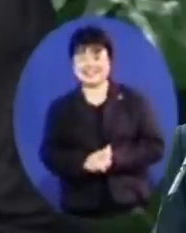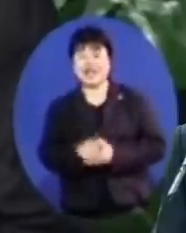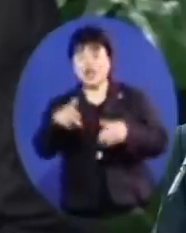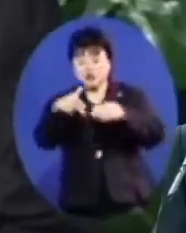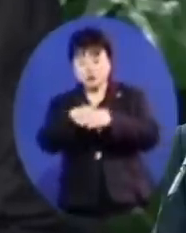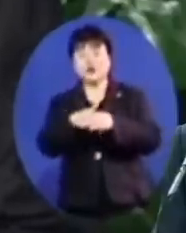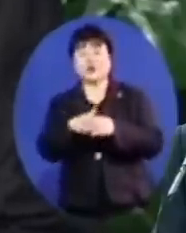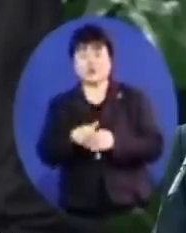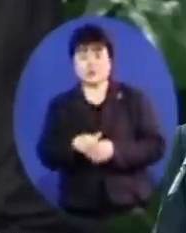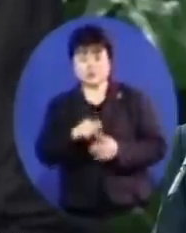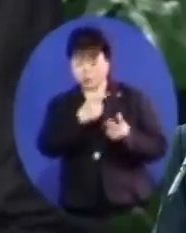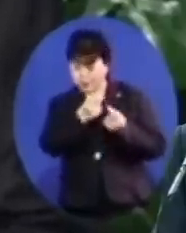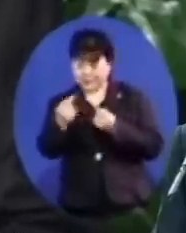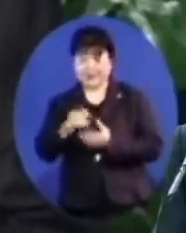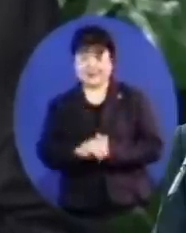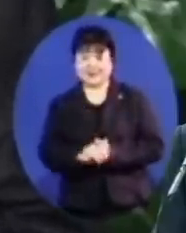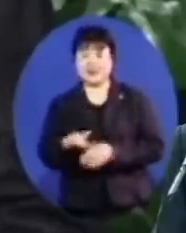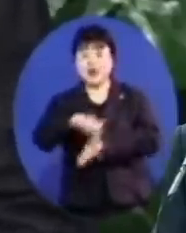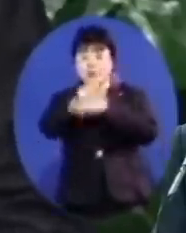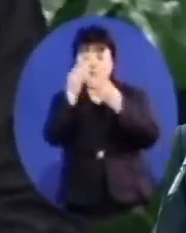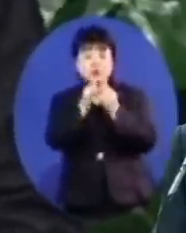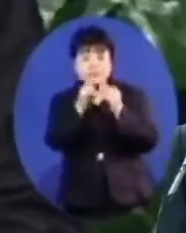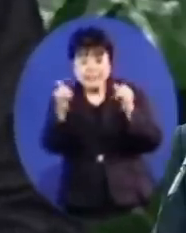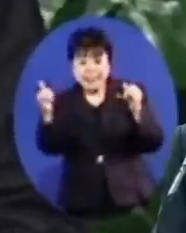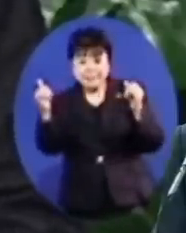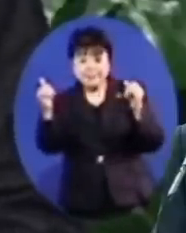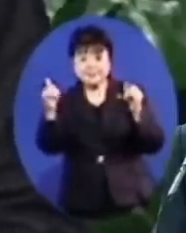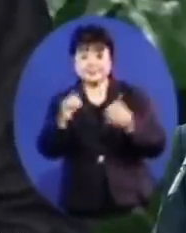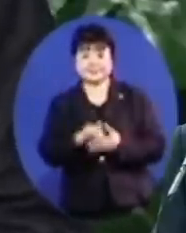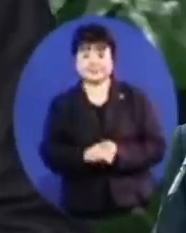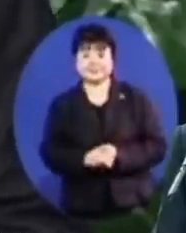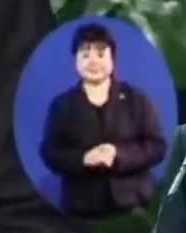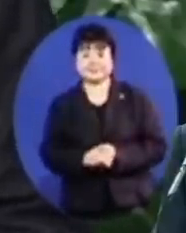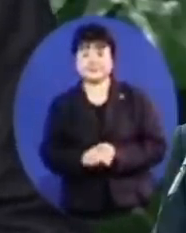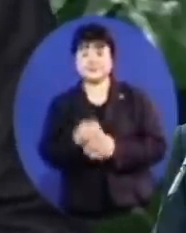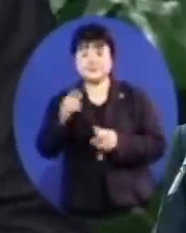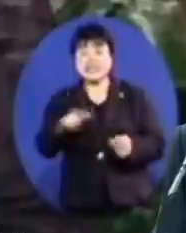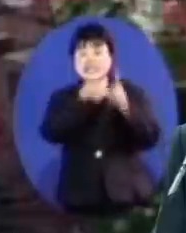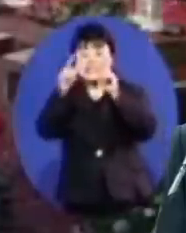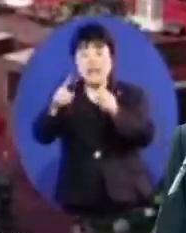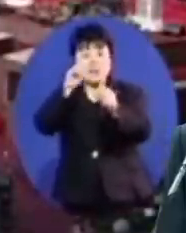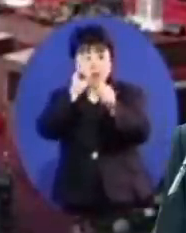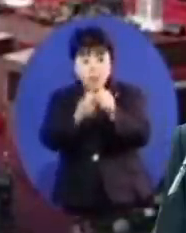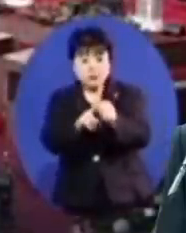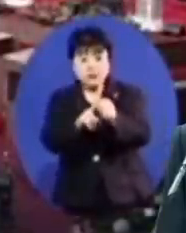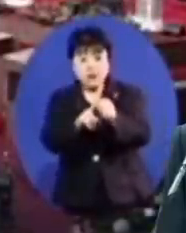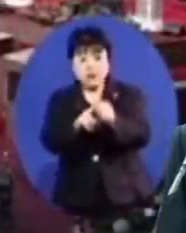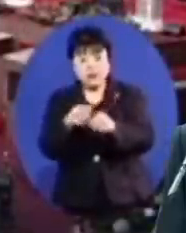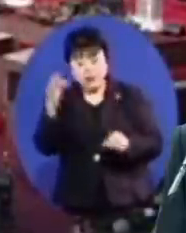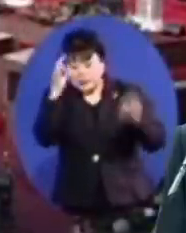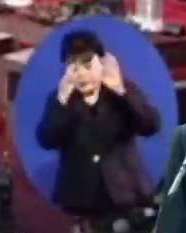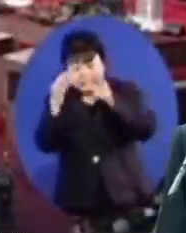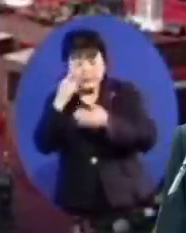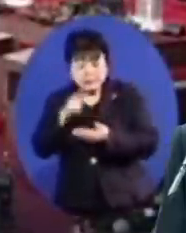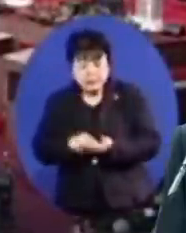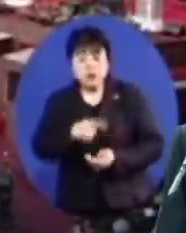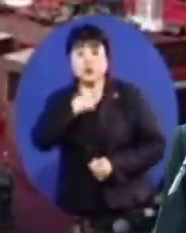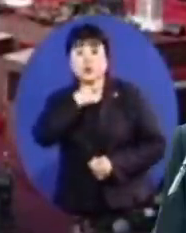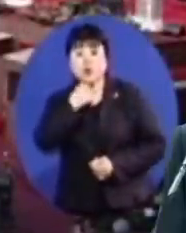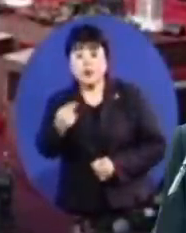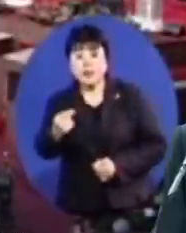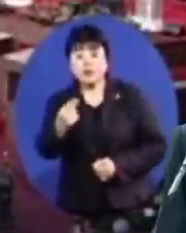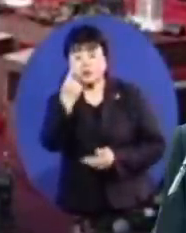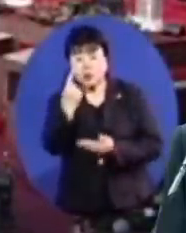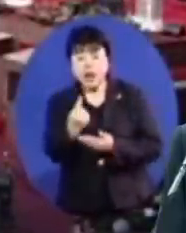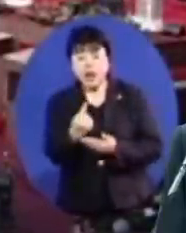종교학자가 된 것입니다. 모든 사람은 인생의 삶의 목적을 찾기를 원하는 것입니다. 어디서